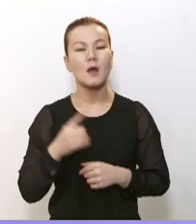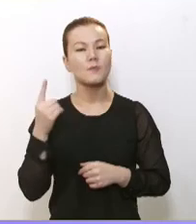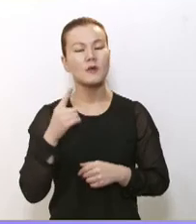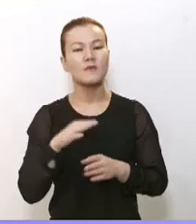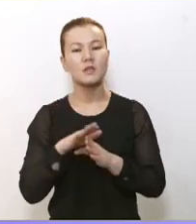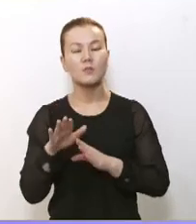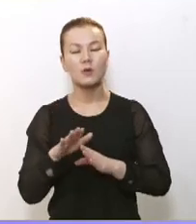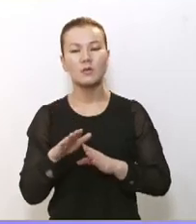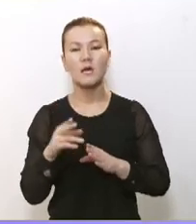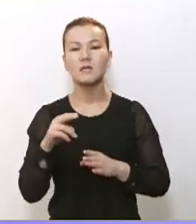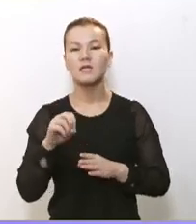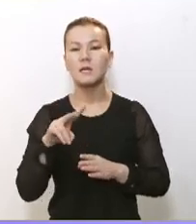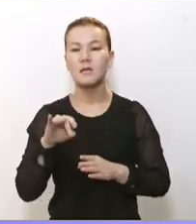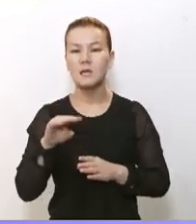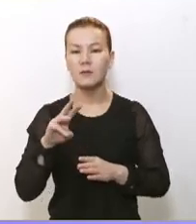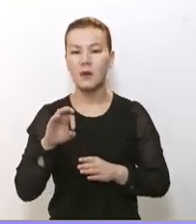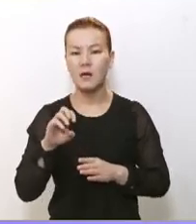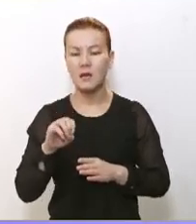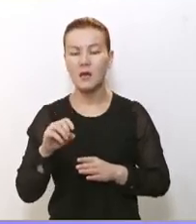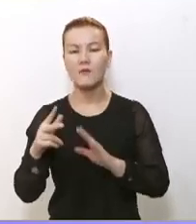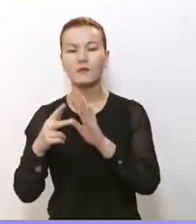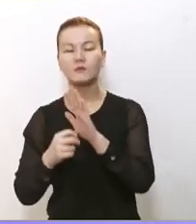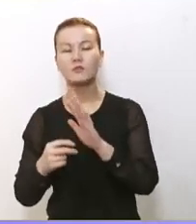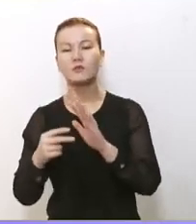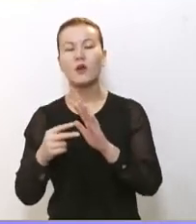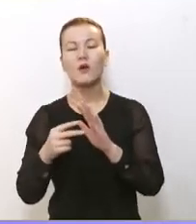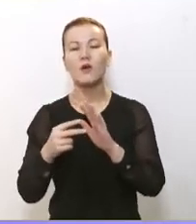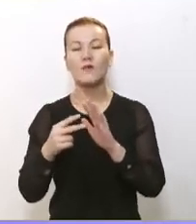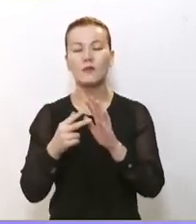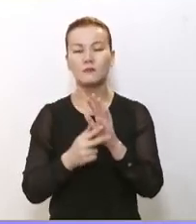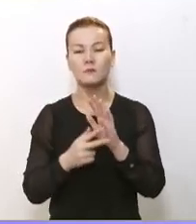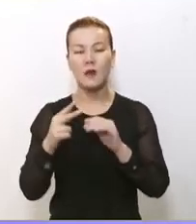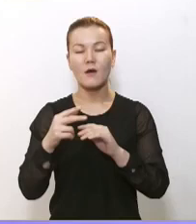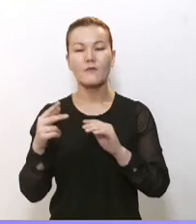Первое неполное делимое – 818 десятков.